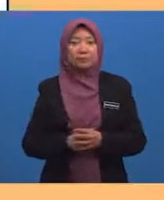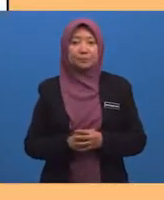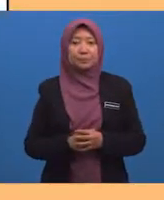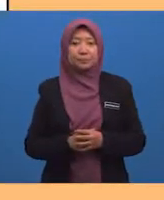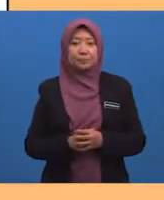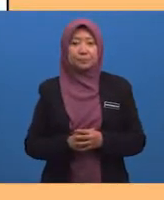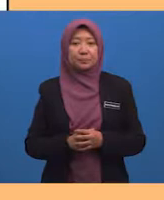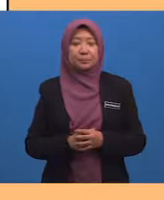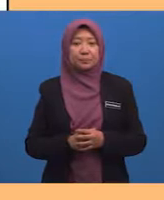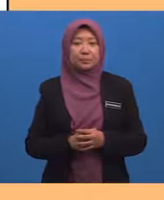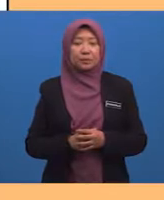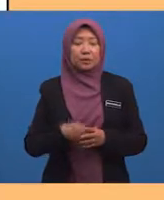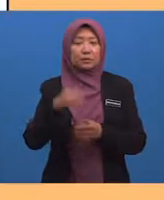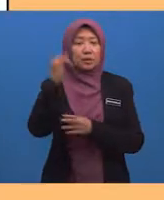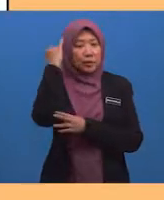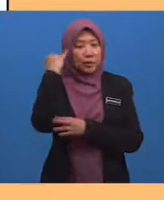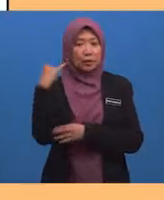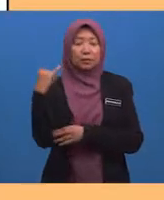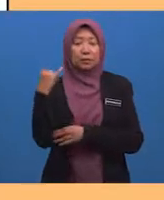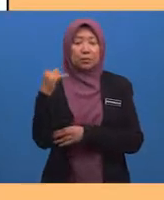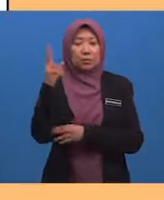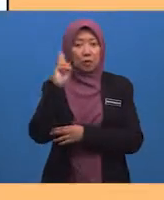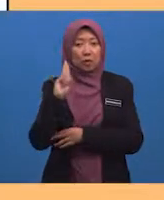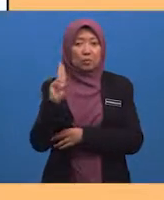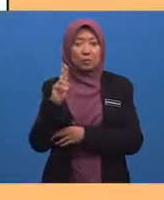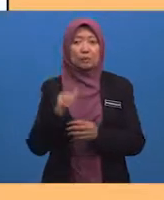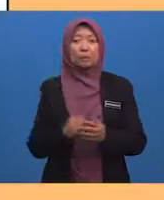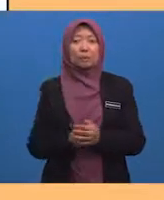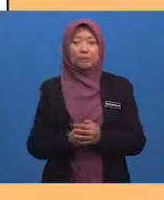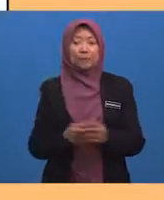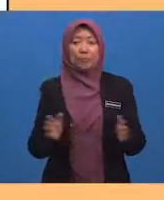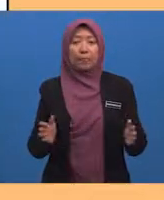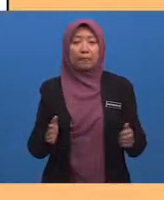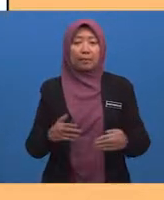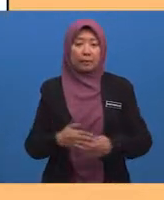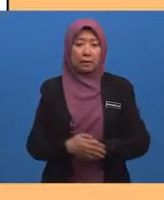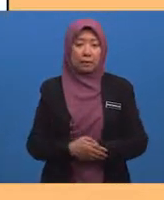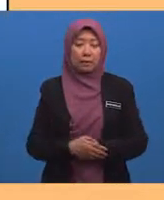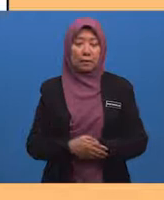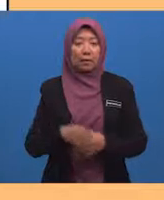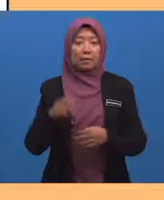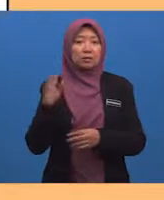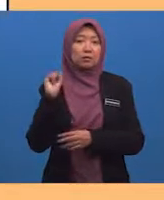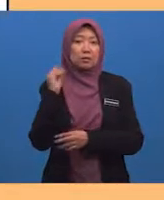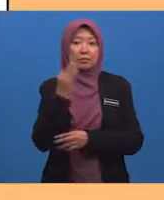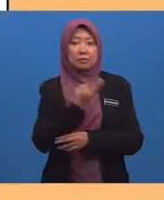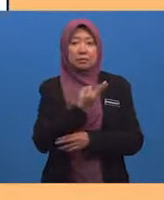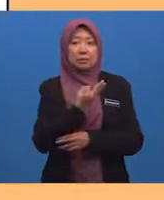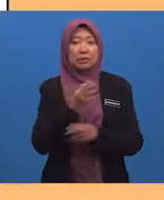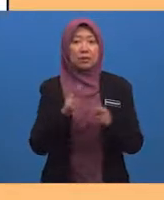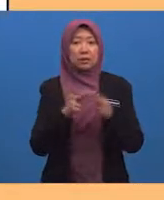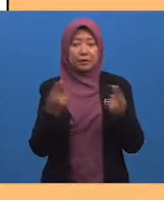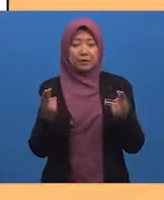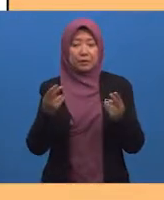Antara ilmu keagamaan yang diajar di dayah seperti fiqh, tafsir, ilmu hadis